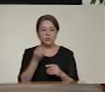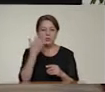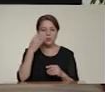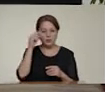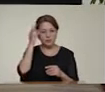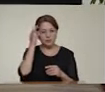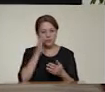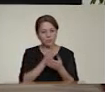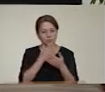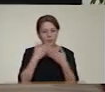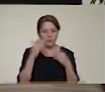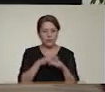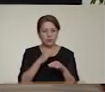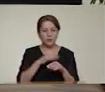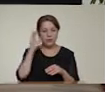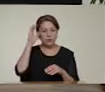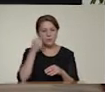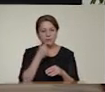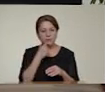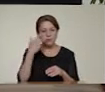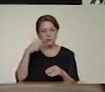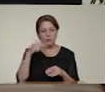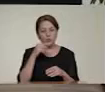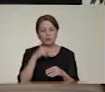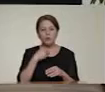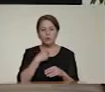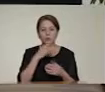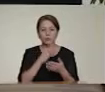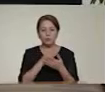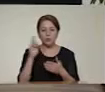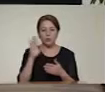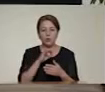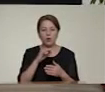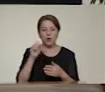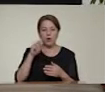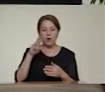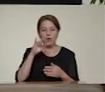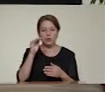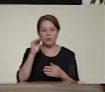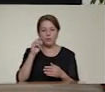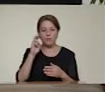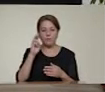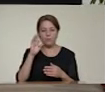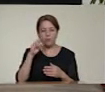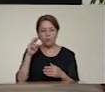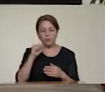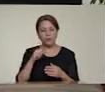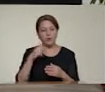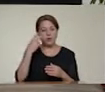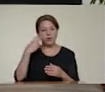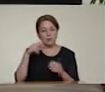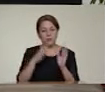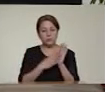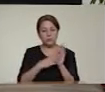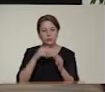Barakalla. Demak, o'zbek tilida 30 ta tovush bor, lekin alifboda 29 ta harf bilan ifodalanadi